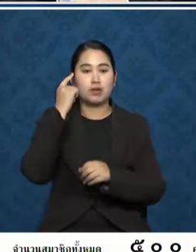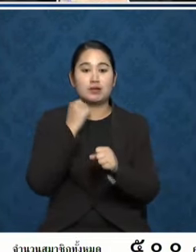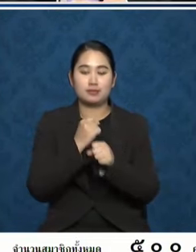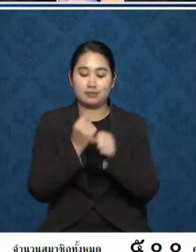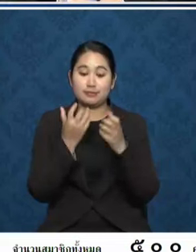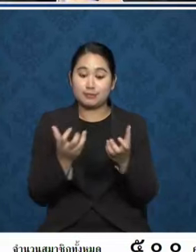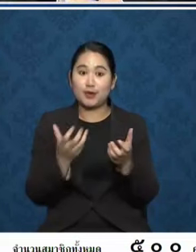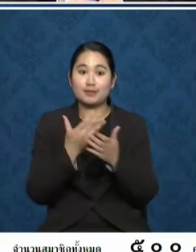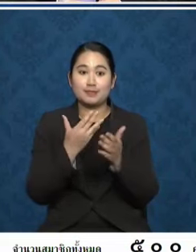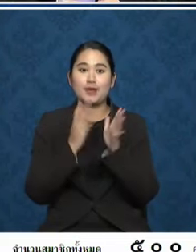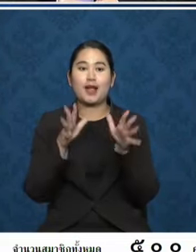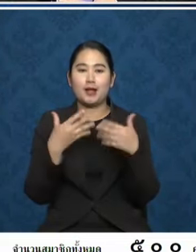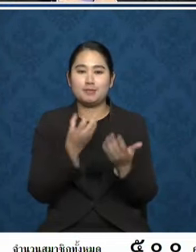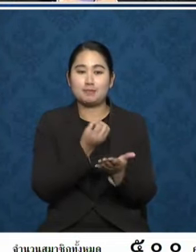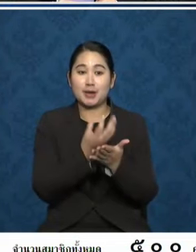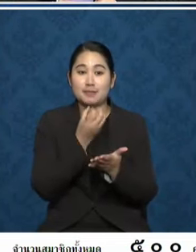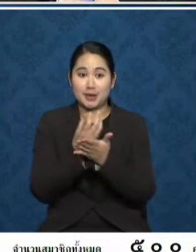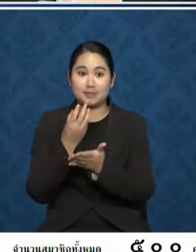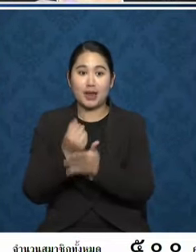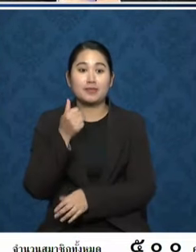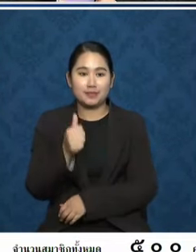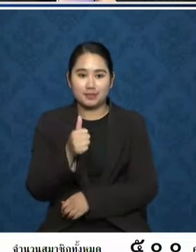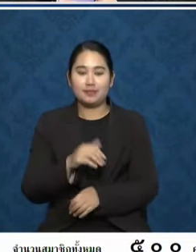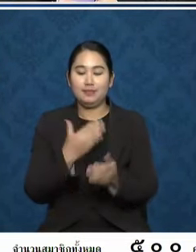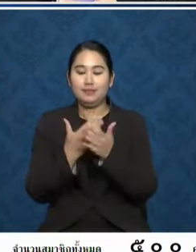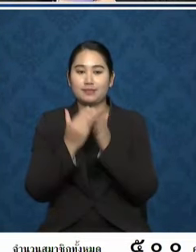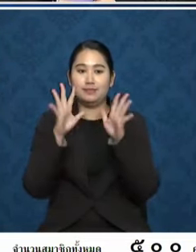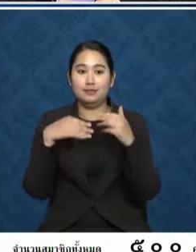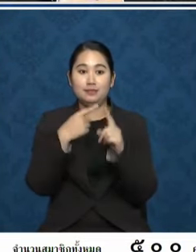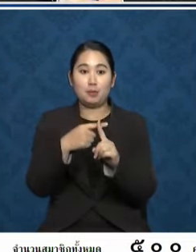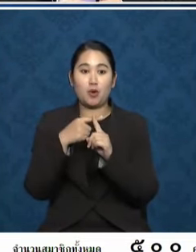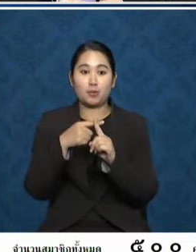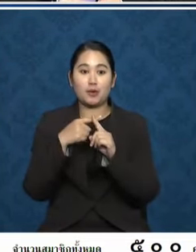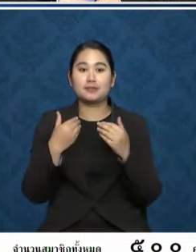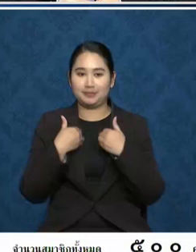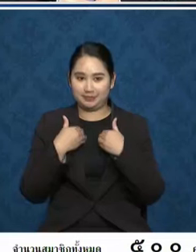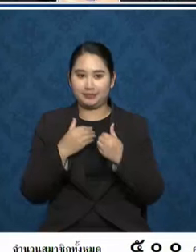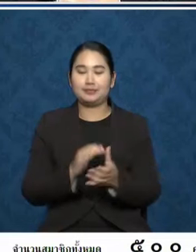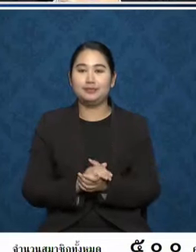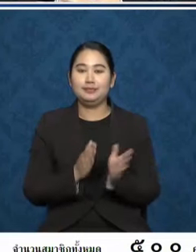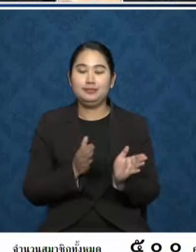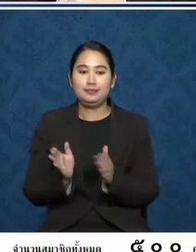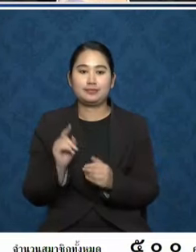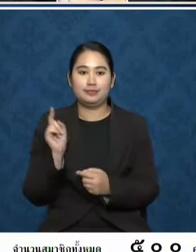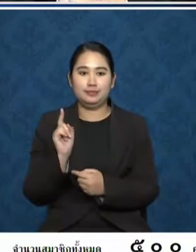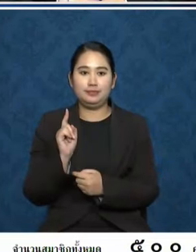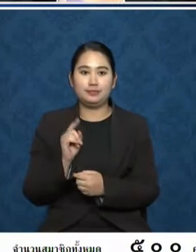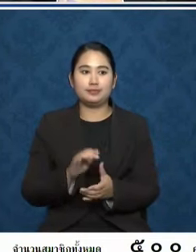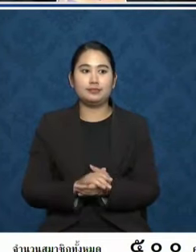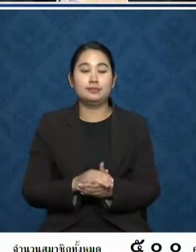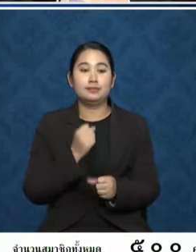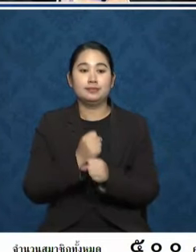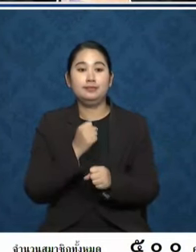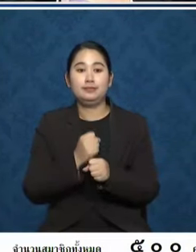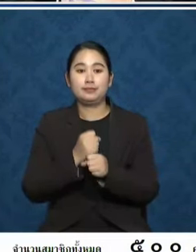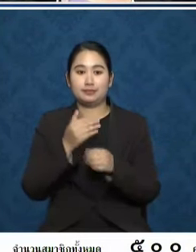ลิตภัณฑที่มีมลค่าสูงได้มากขึ้นนะครับมกำไรที่มากขึ้นขนาเดยวกันนะครับในเรื่องของความยังยื